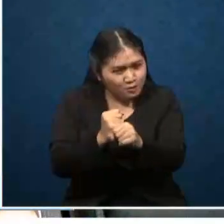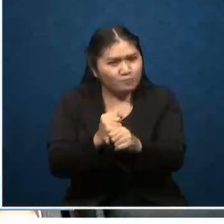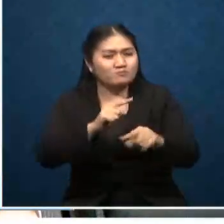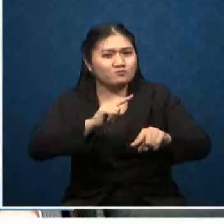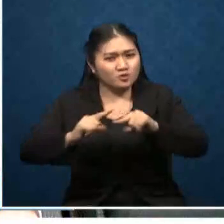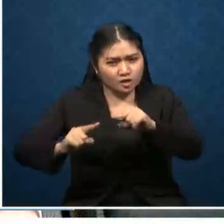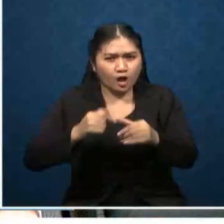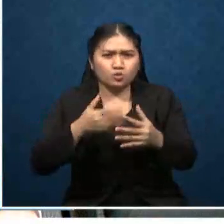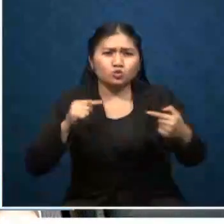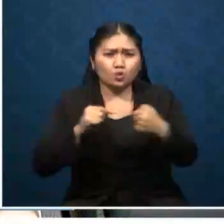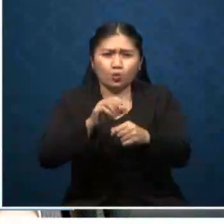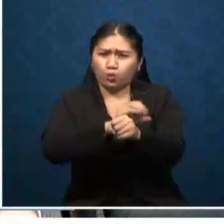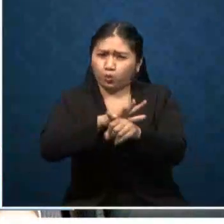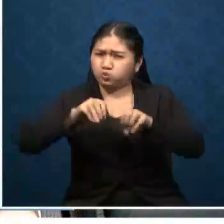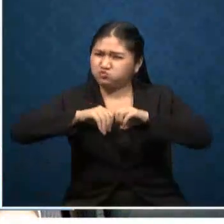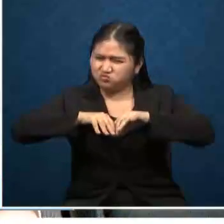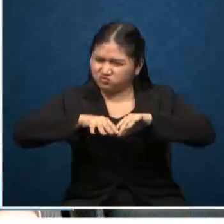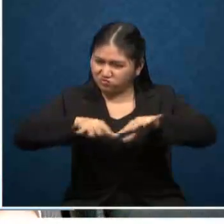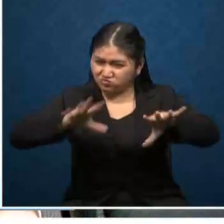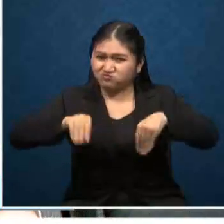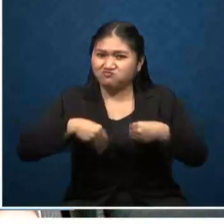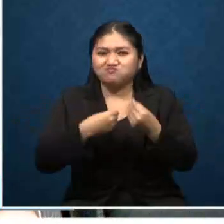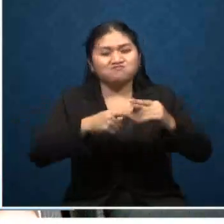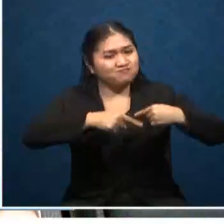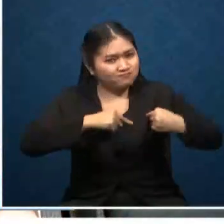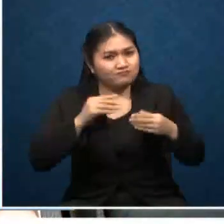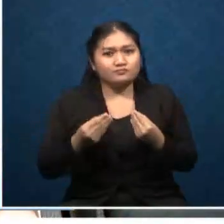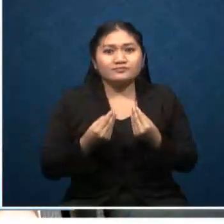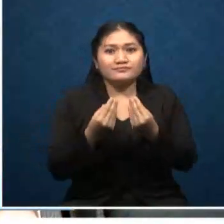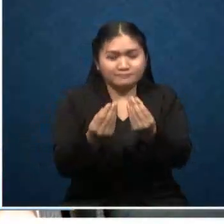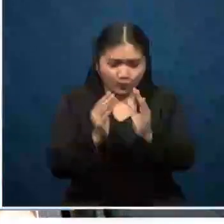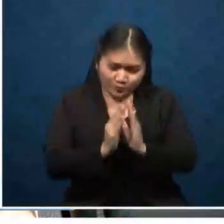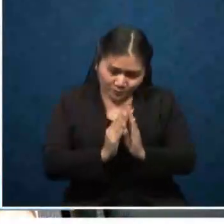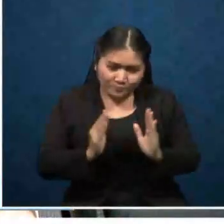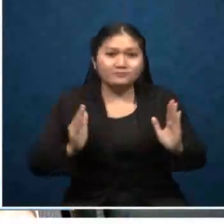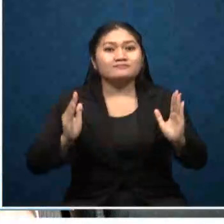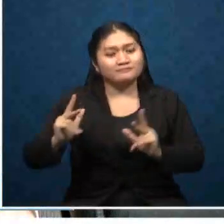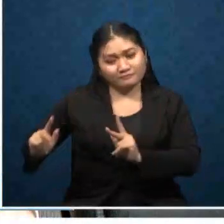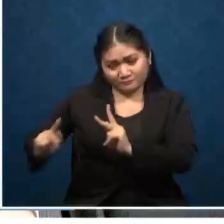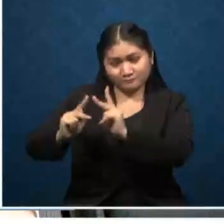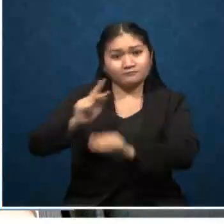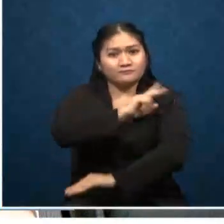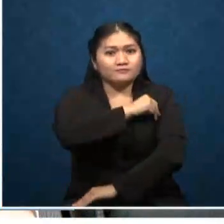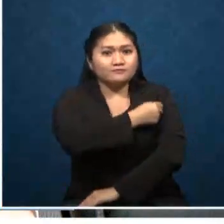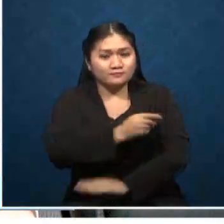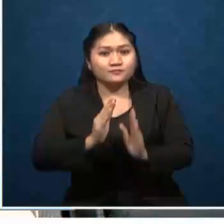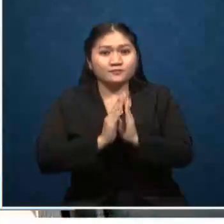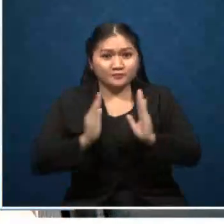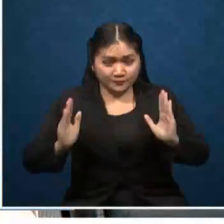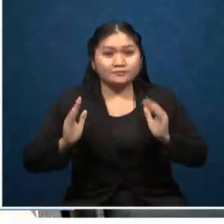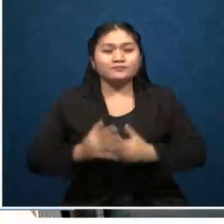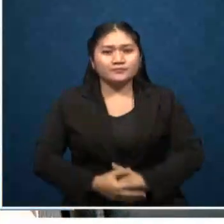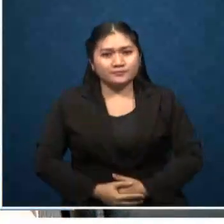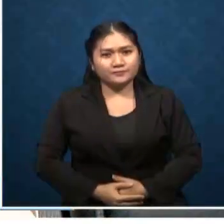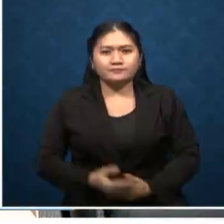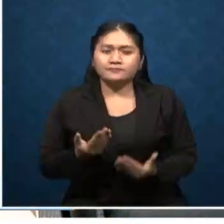ารสระสุข์ในช่งของศรรการment COVID ได้เป็อย่างดเป็ขวนและกำลงใจ ก็ขบคทการศรรการณ สระสุกข์อย่างไรกตแตอ